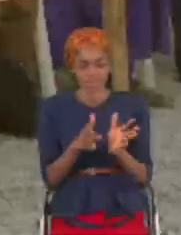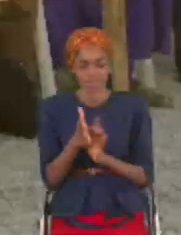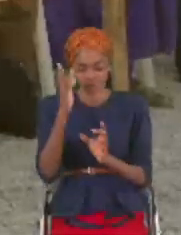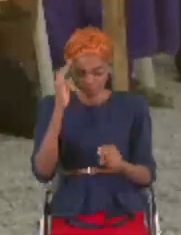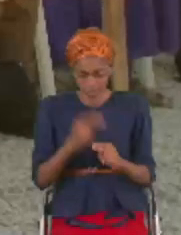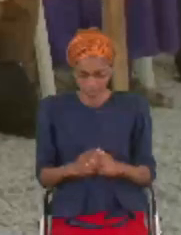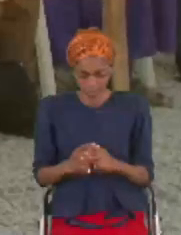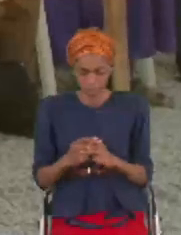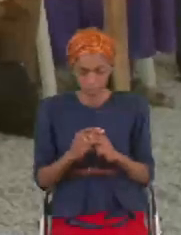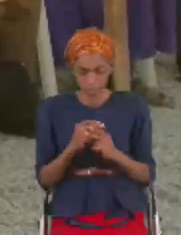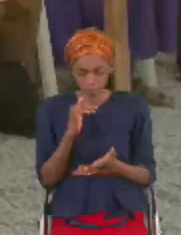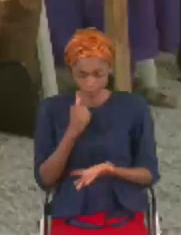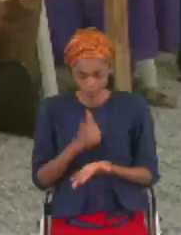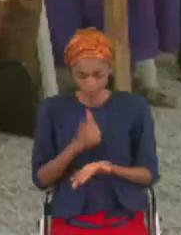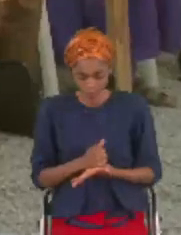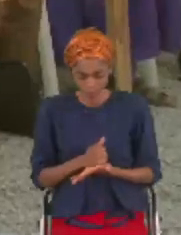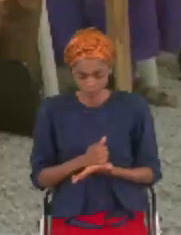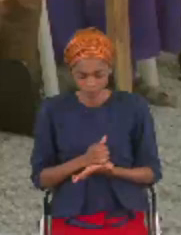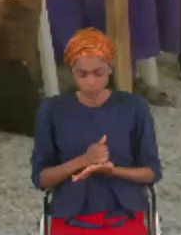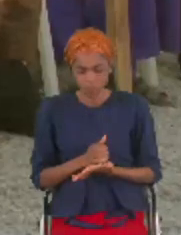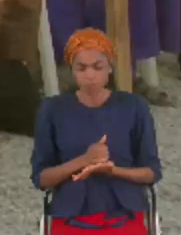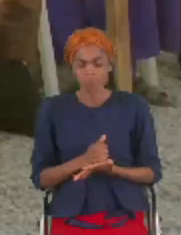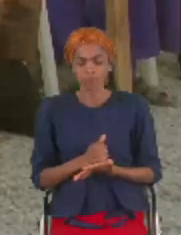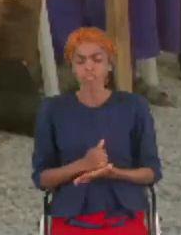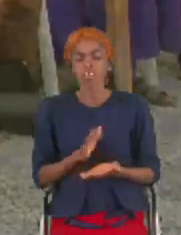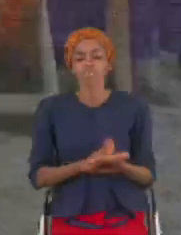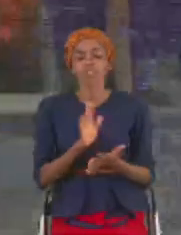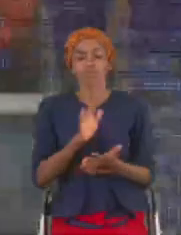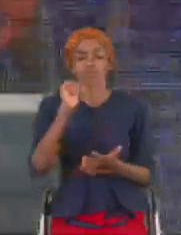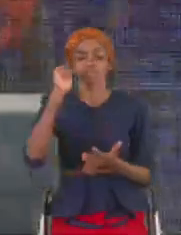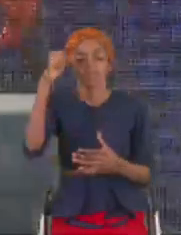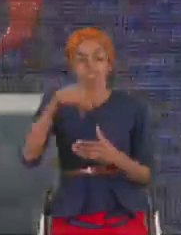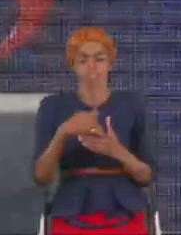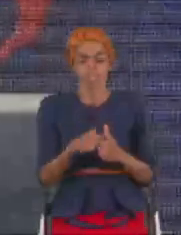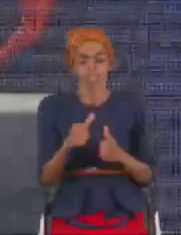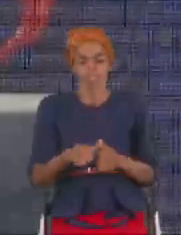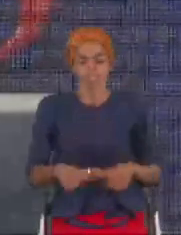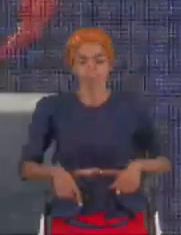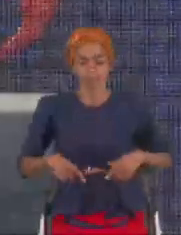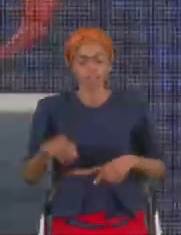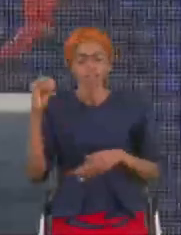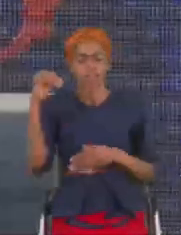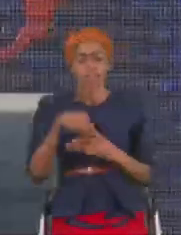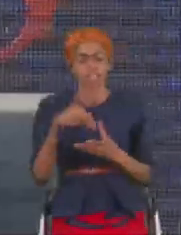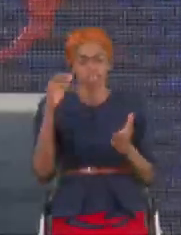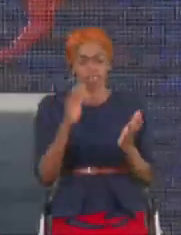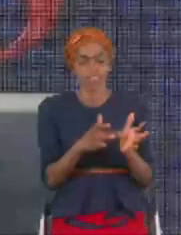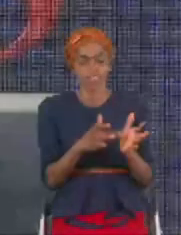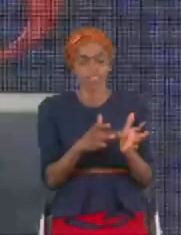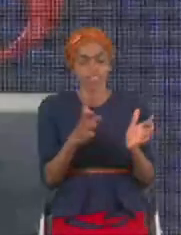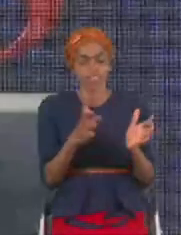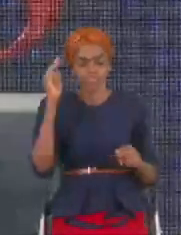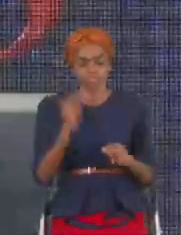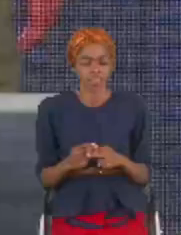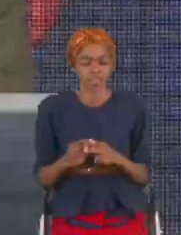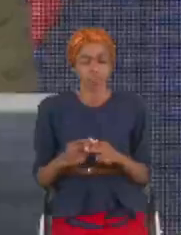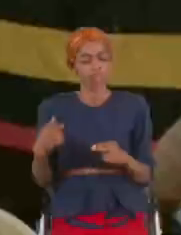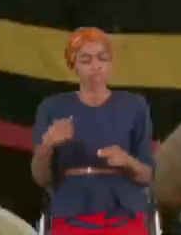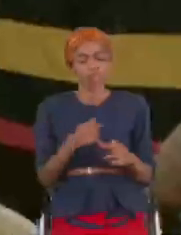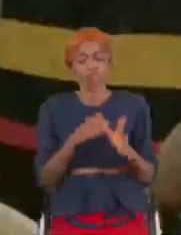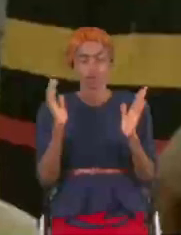jésus glorifie thouars dans chaque vie au nom de jésus